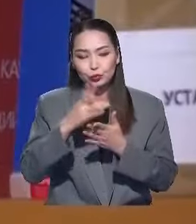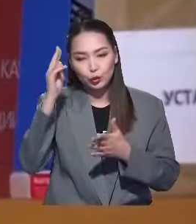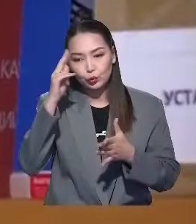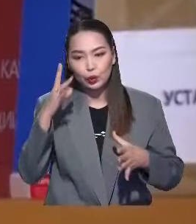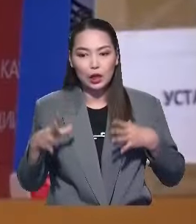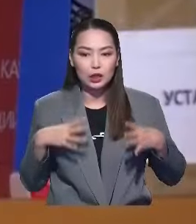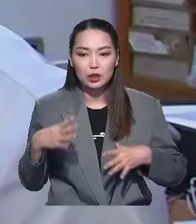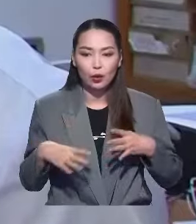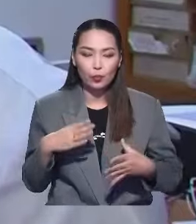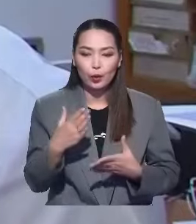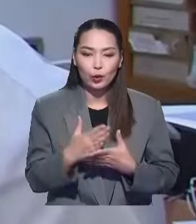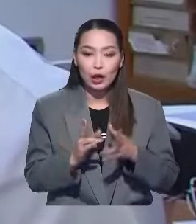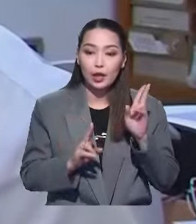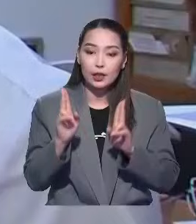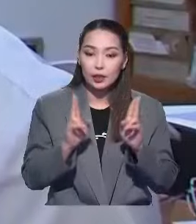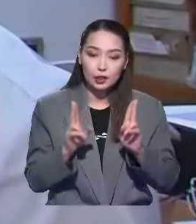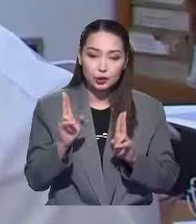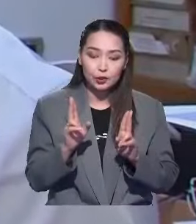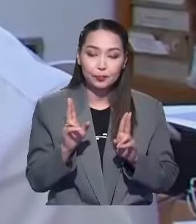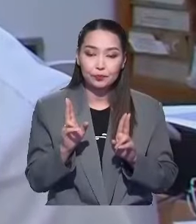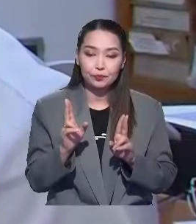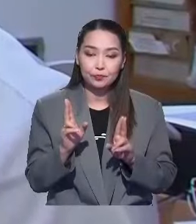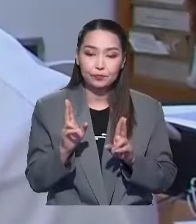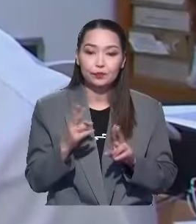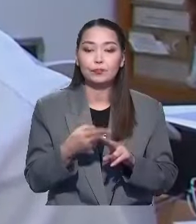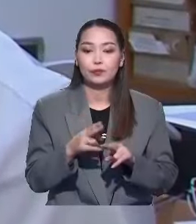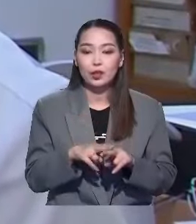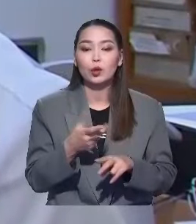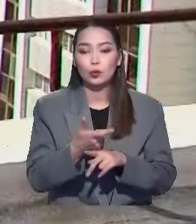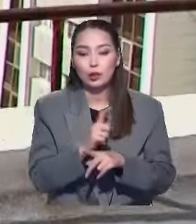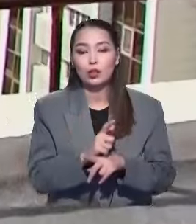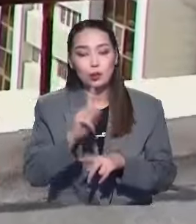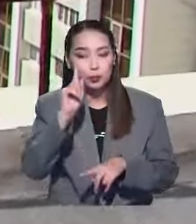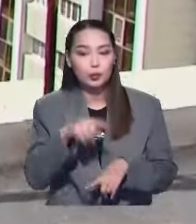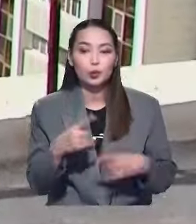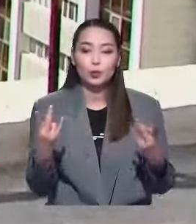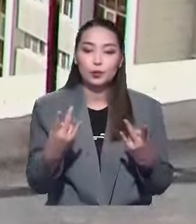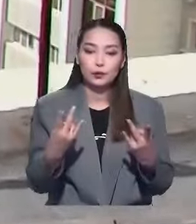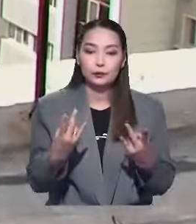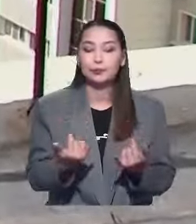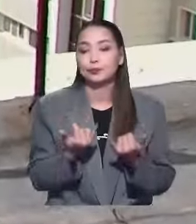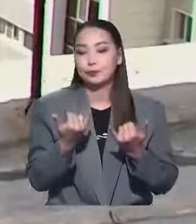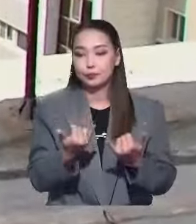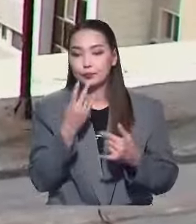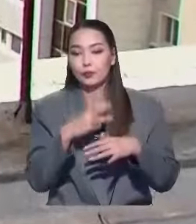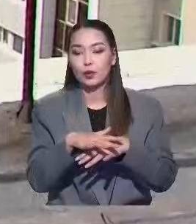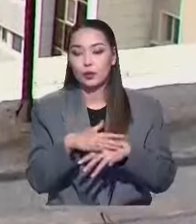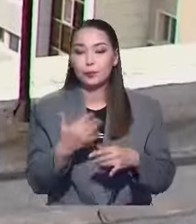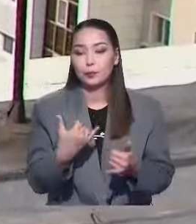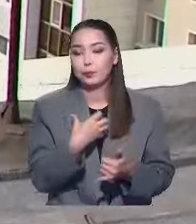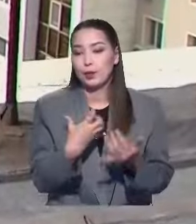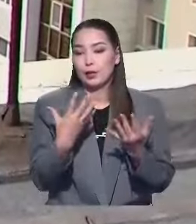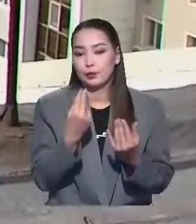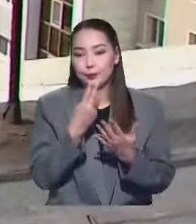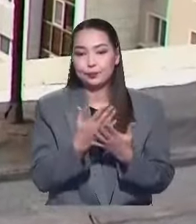деген. Осы ережелерді өте жақсы білу керек. Ал құрметті көрермен, ең маңызды сәтке де келіп